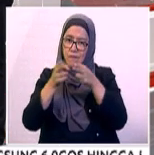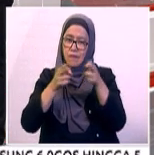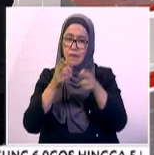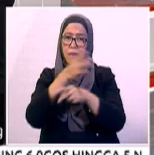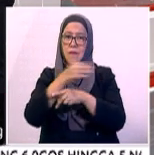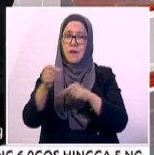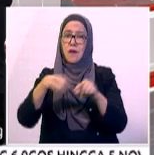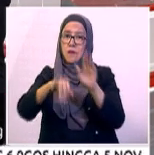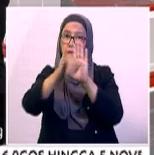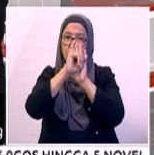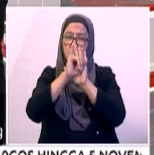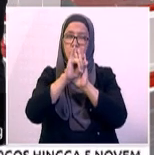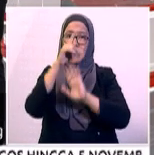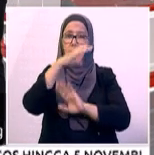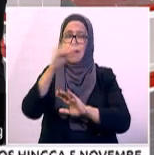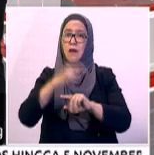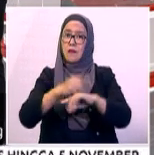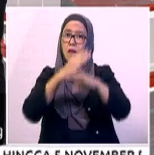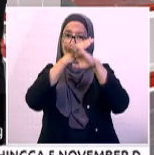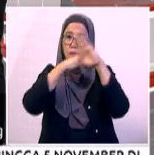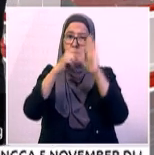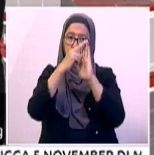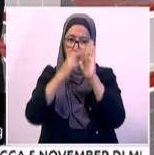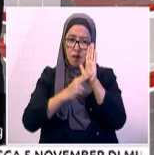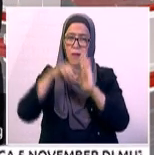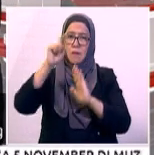keluhuran undang-undang perlu dijadikan fokus utama.